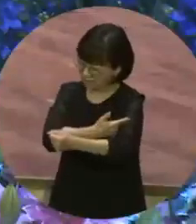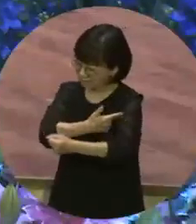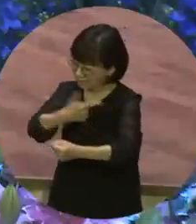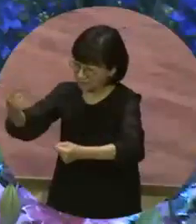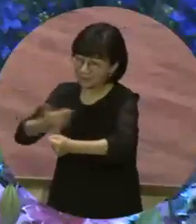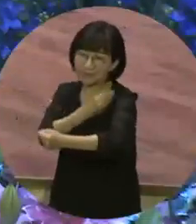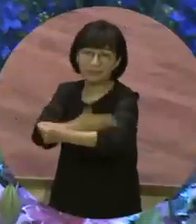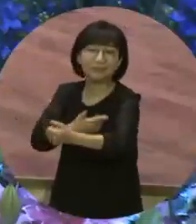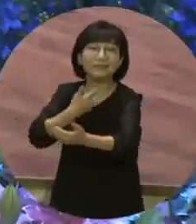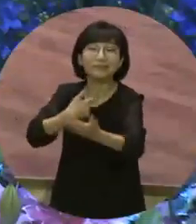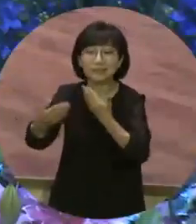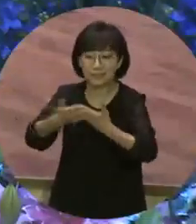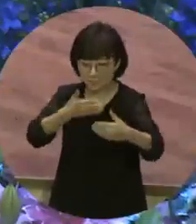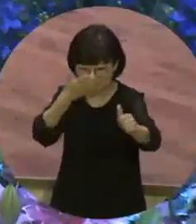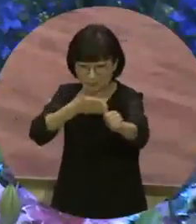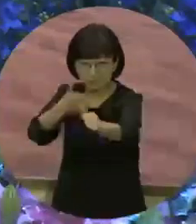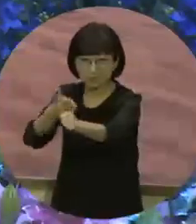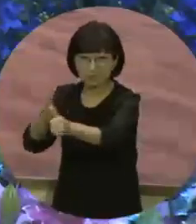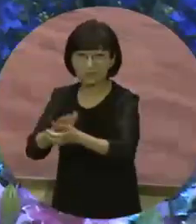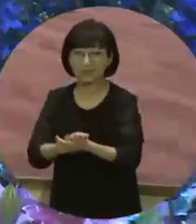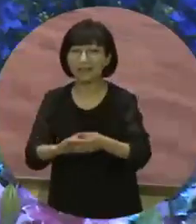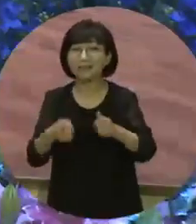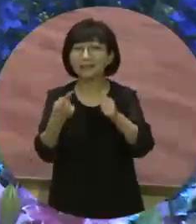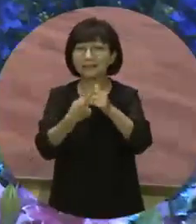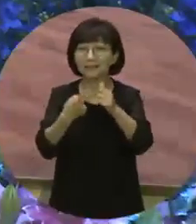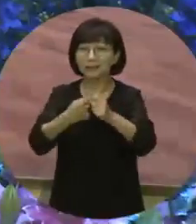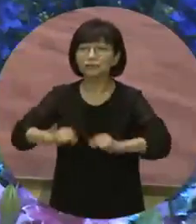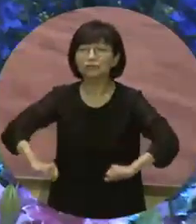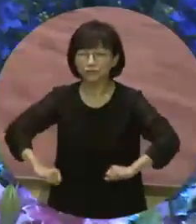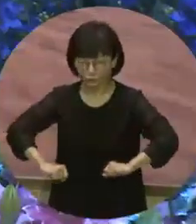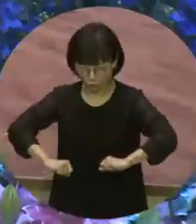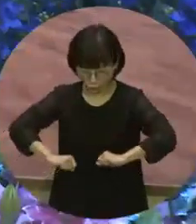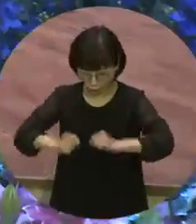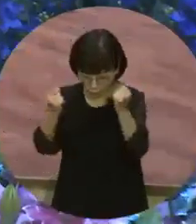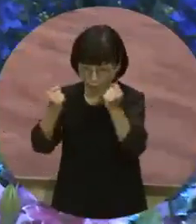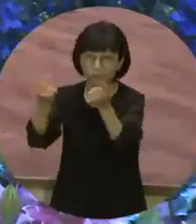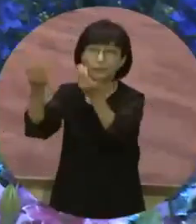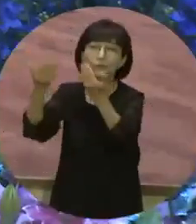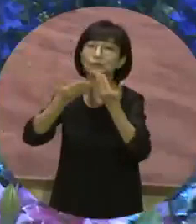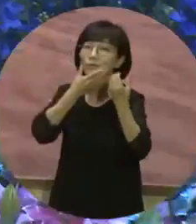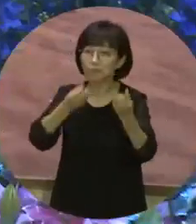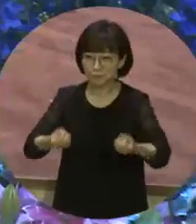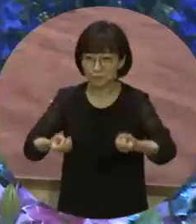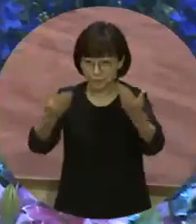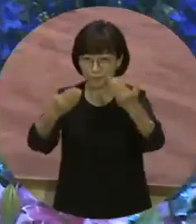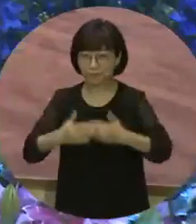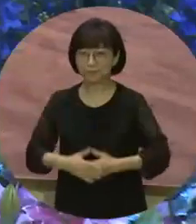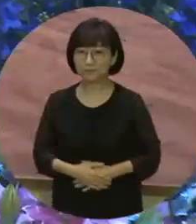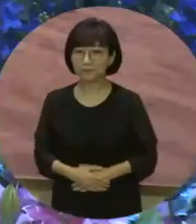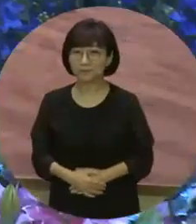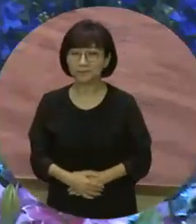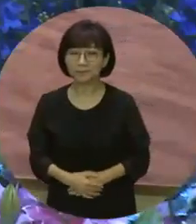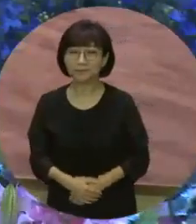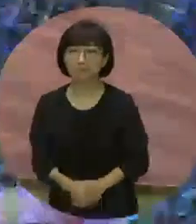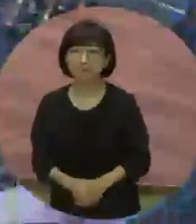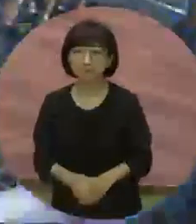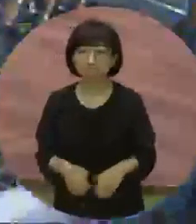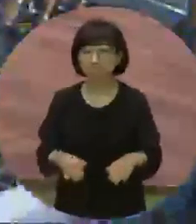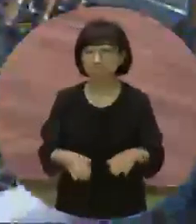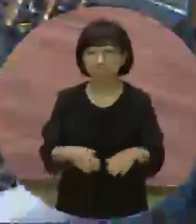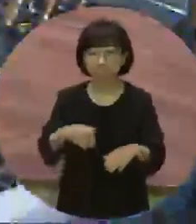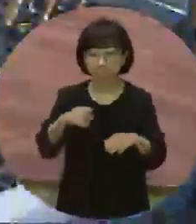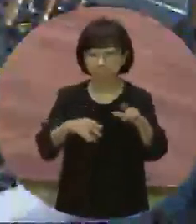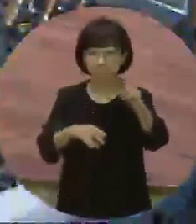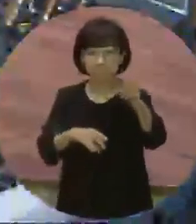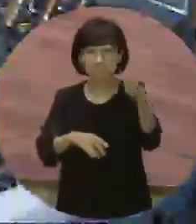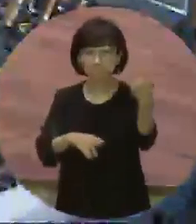축복합니다. 그럼 첫째로 순종이 주는 축복입니다. 자, 26장 1절을 봅니다. 아브라함